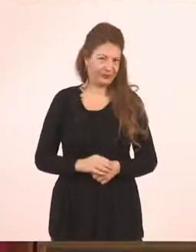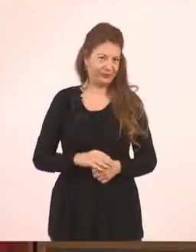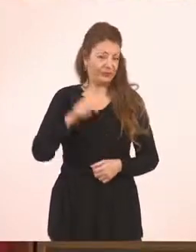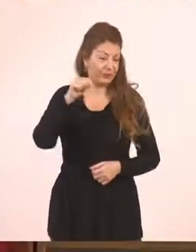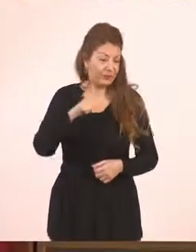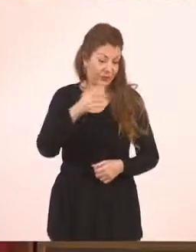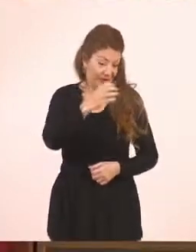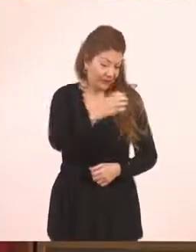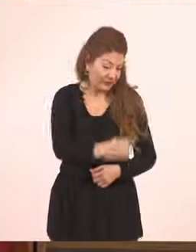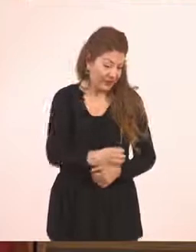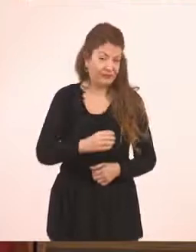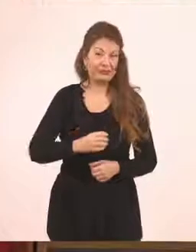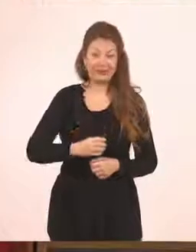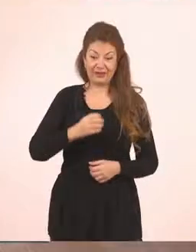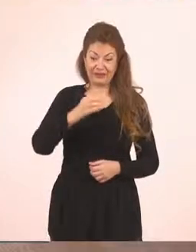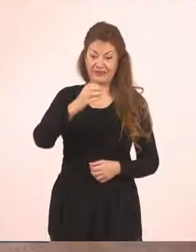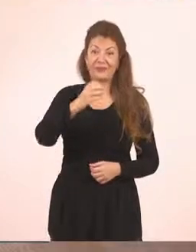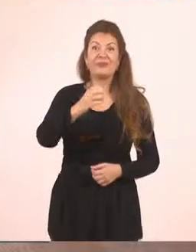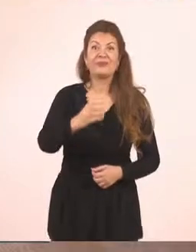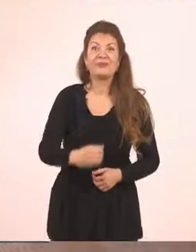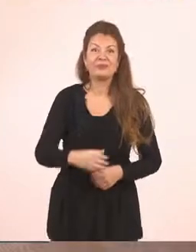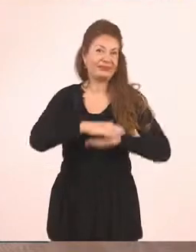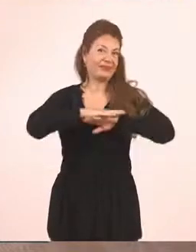Και τελευταίο.